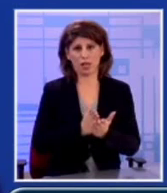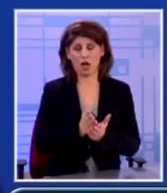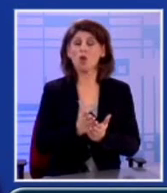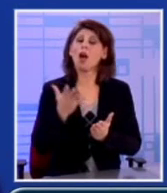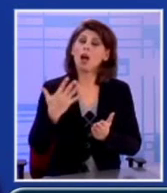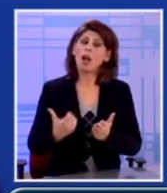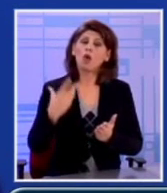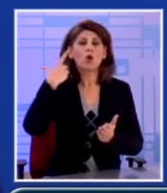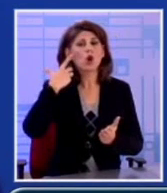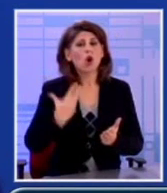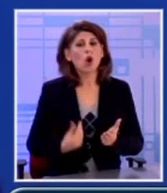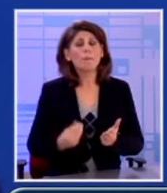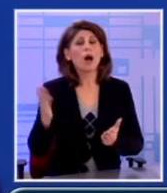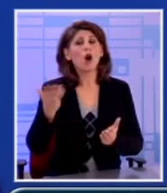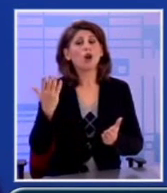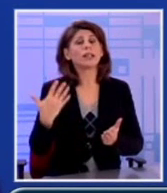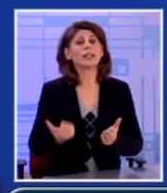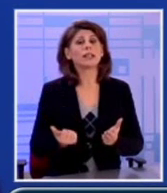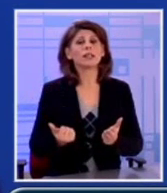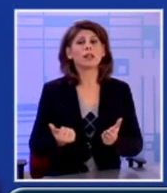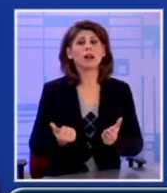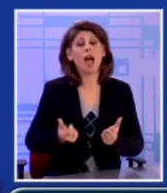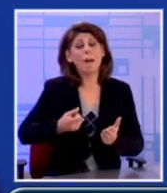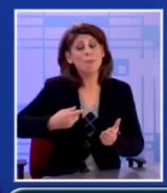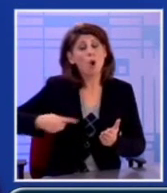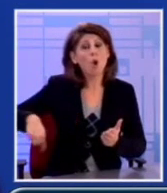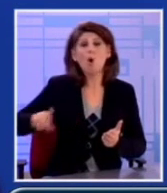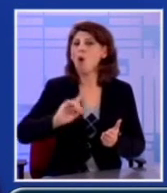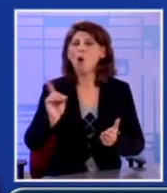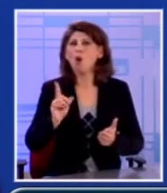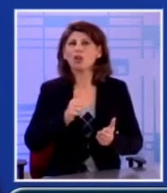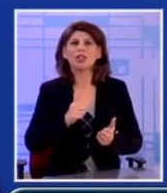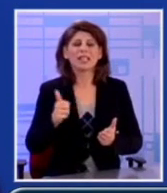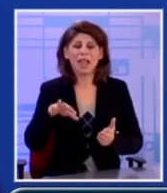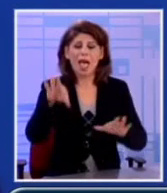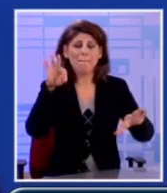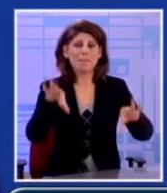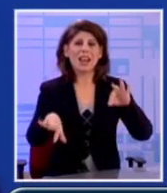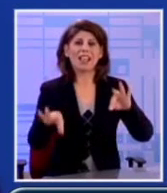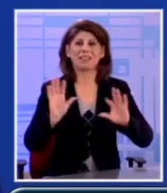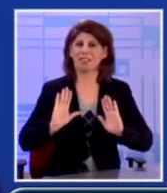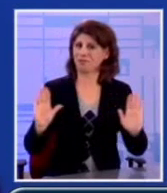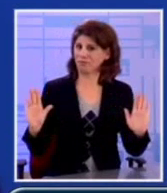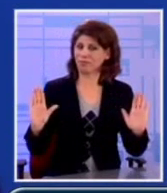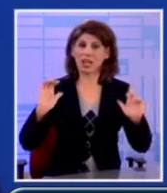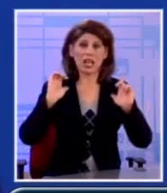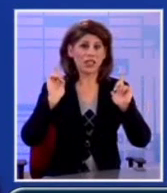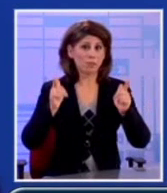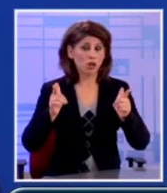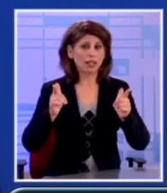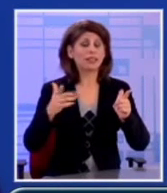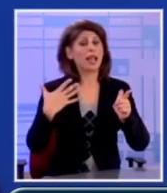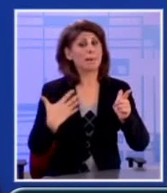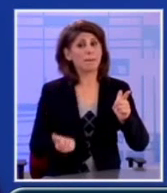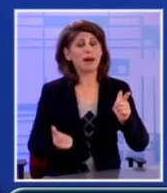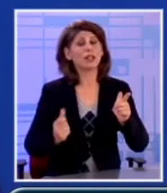έχουν νόημα όταν είναι οικουμενικά, όχι όταν είναι επιλεκτικά. Η δημοκρατία